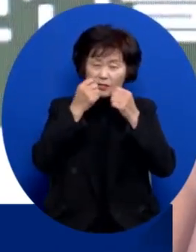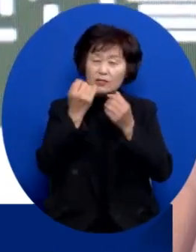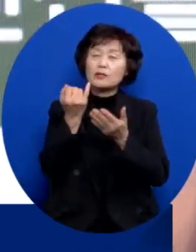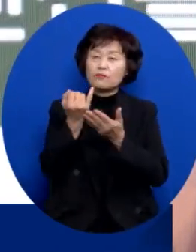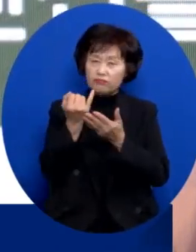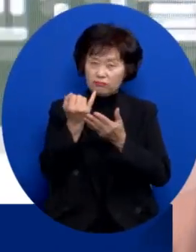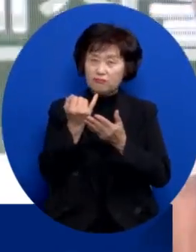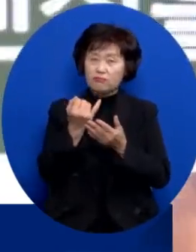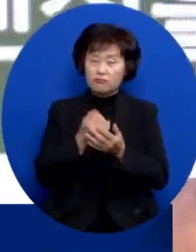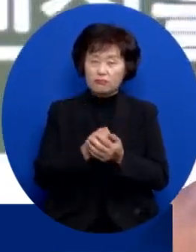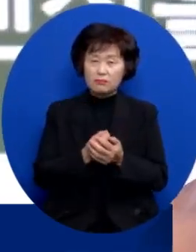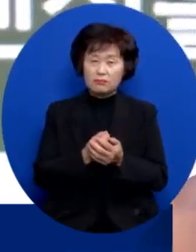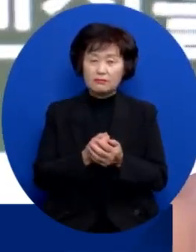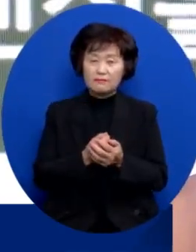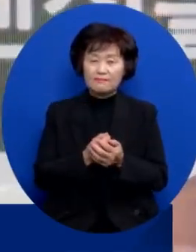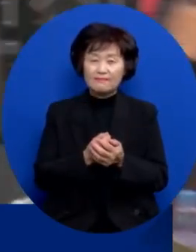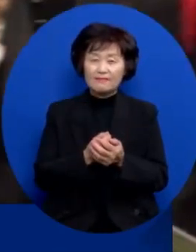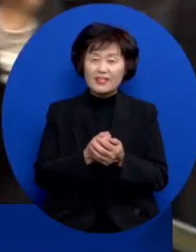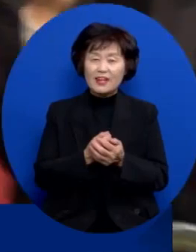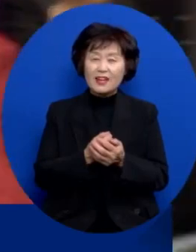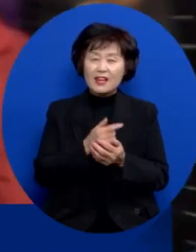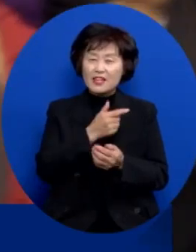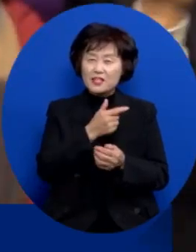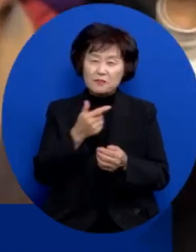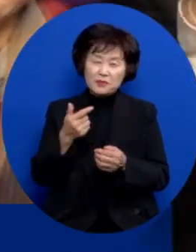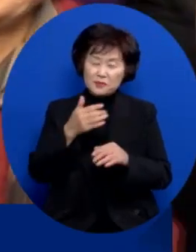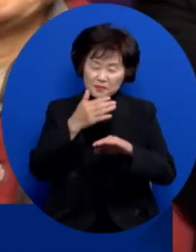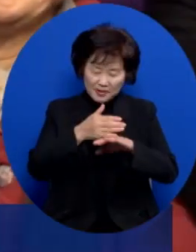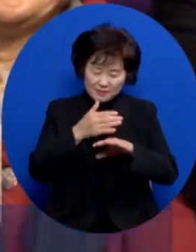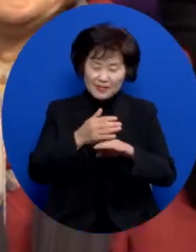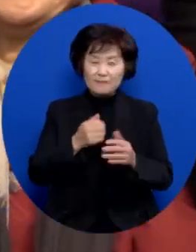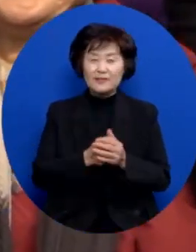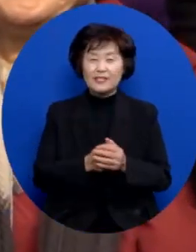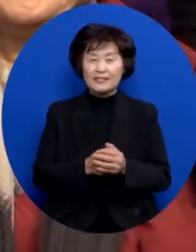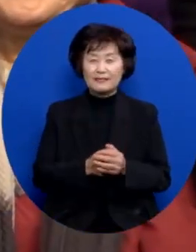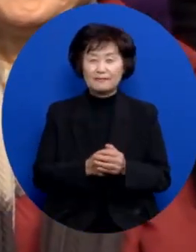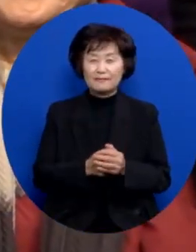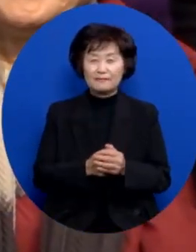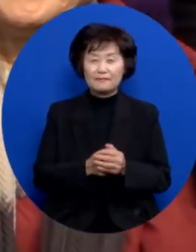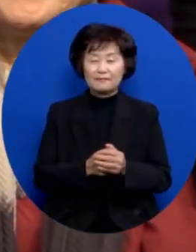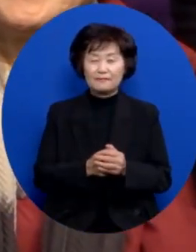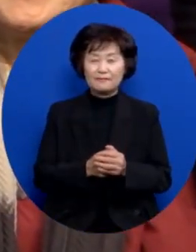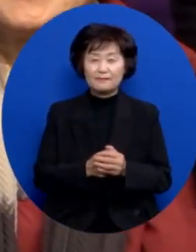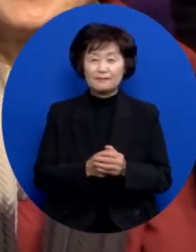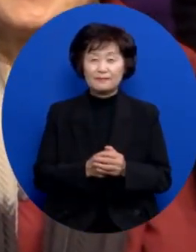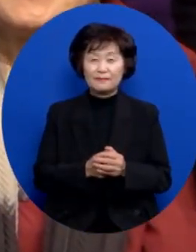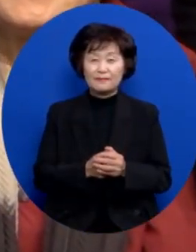그런 분들이에요. 감사합니다. CTS 뉴스 이가영입니다.